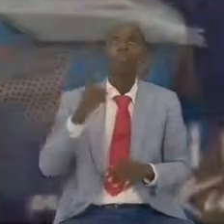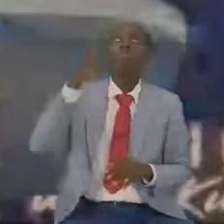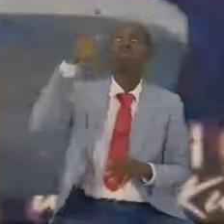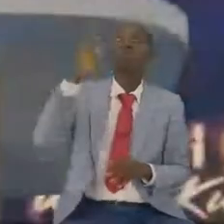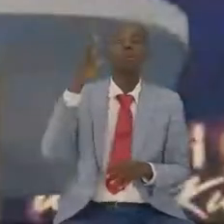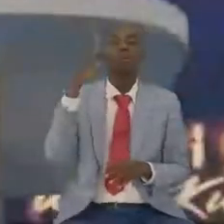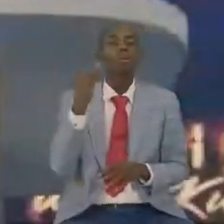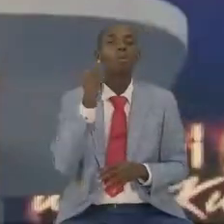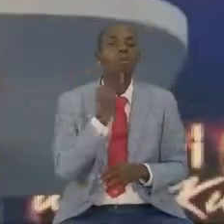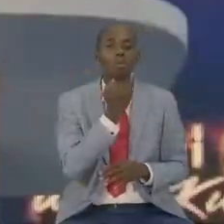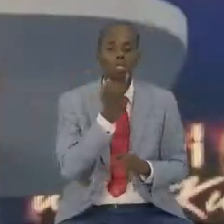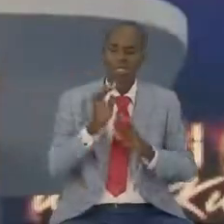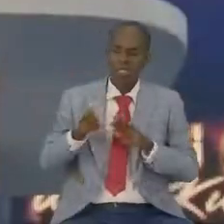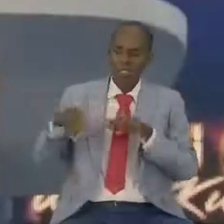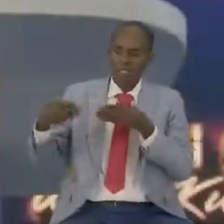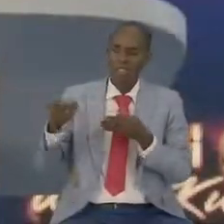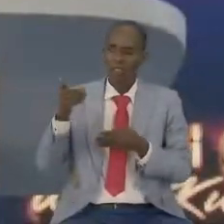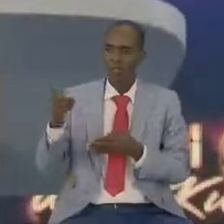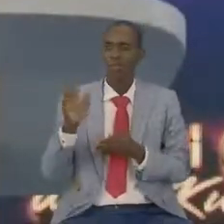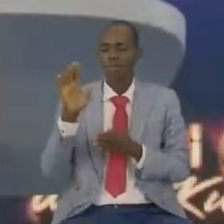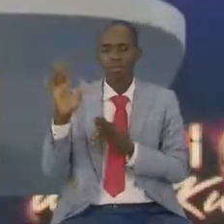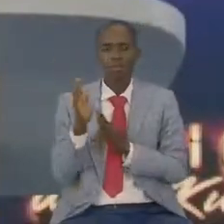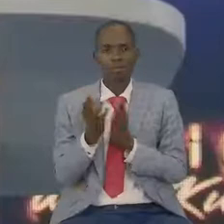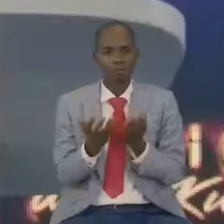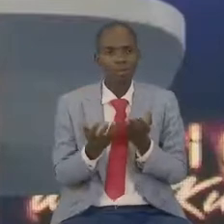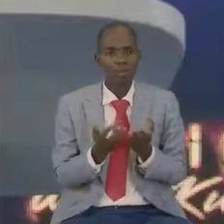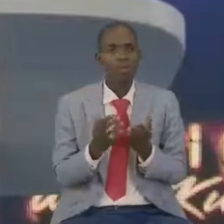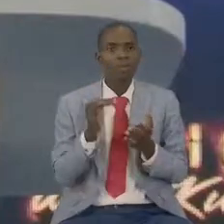que le Dieu d'Israël exauce ta prière